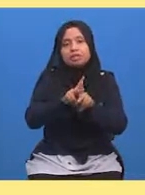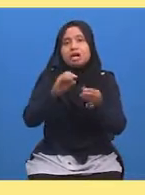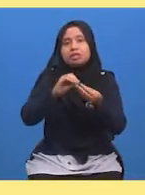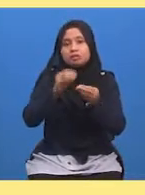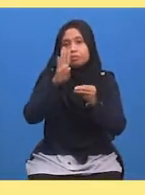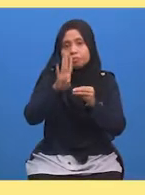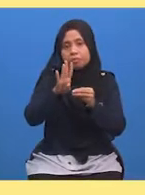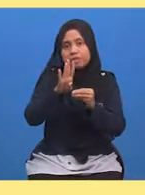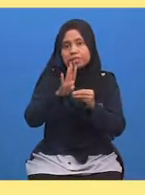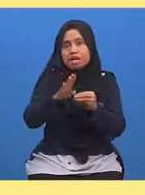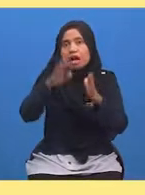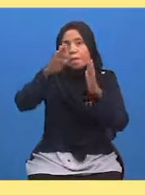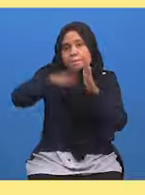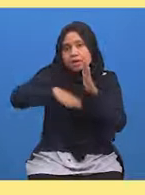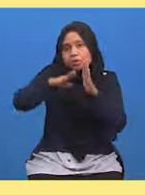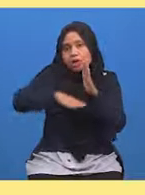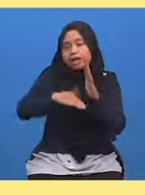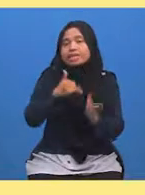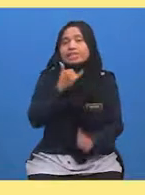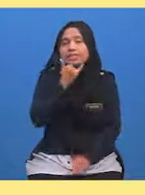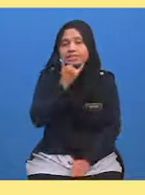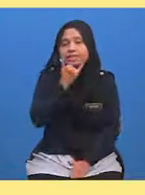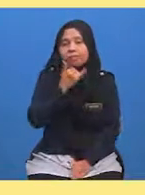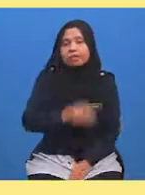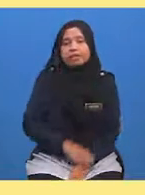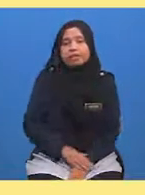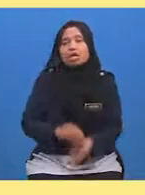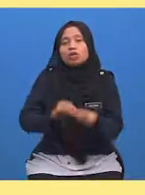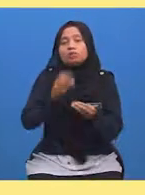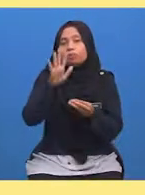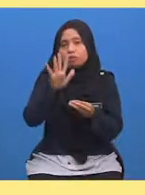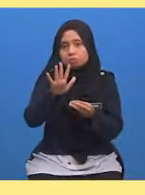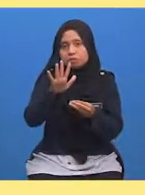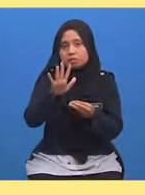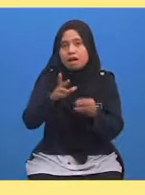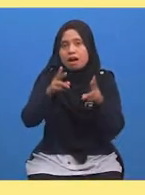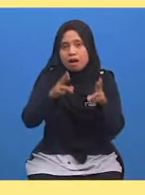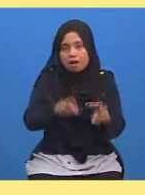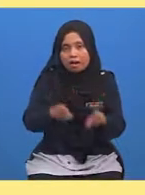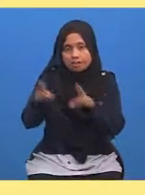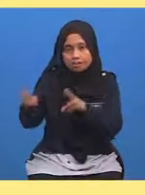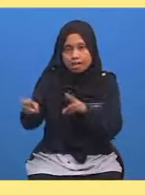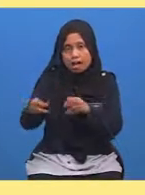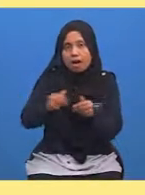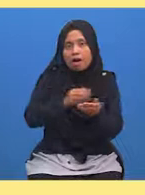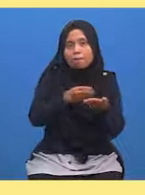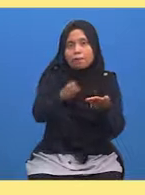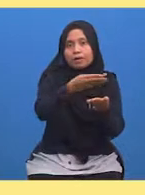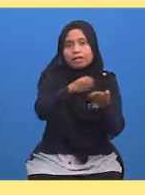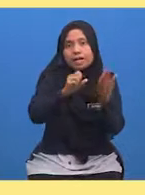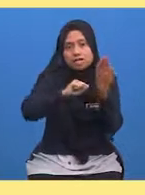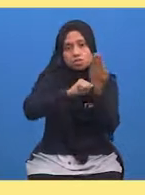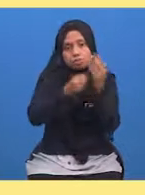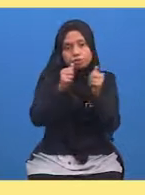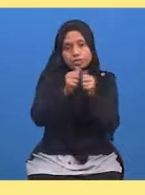Keempat, mengurangkan kesilapan. Yang kelima, merancang pengagihan sumber dengan